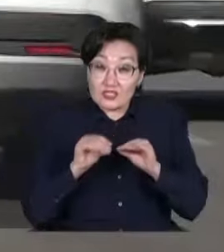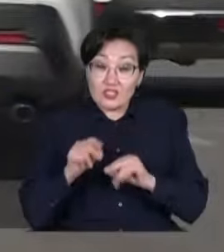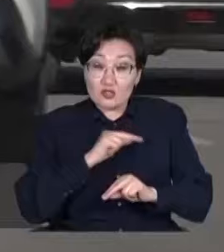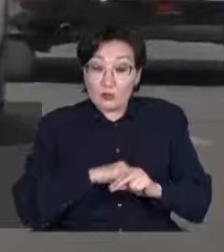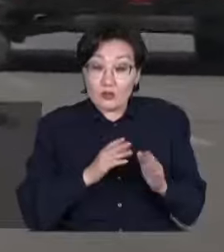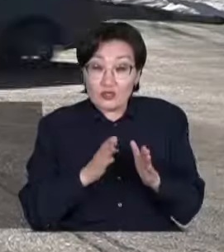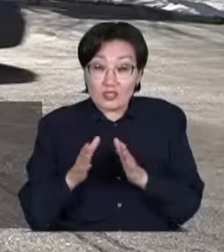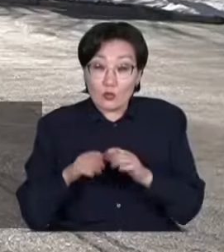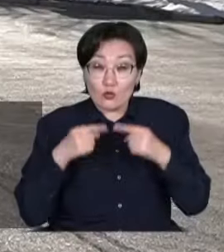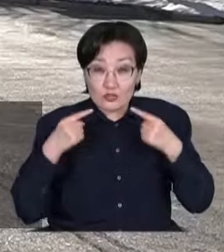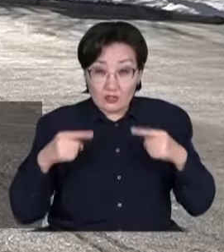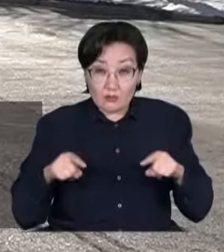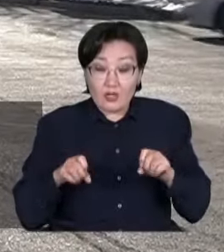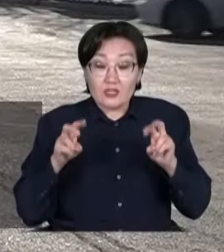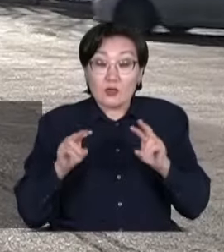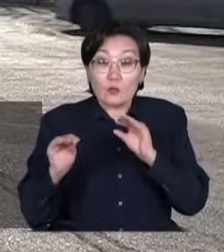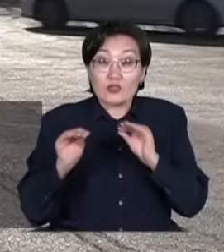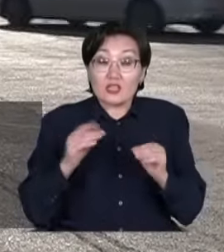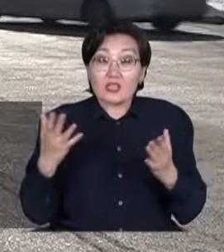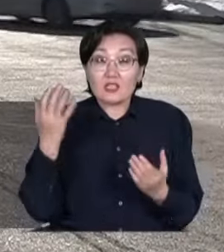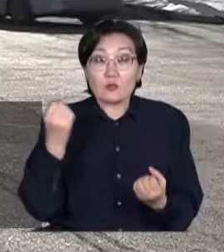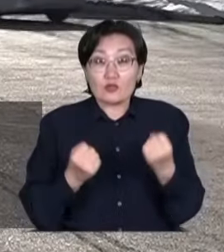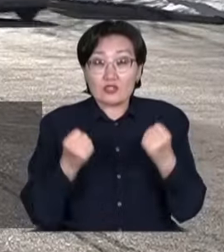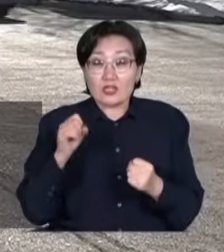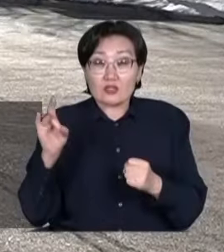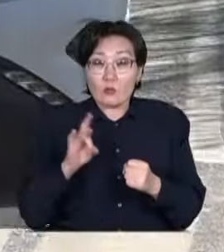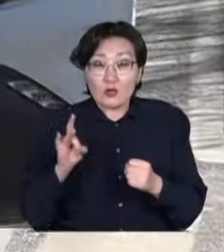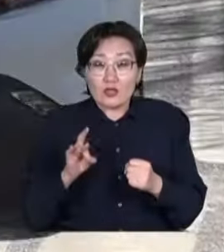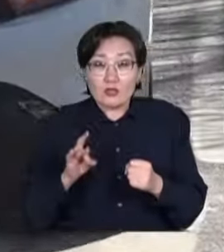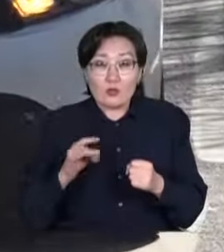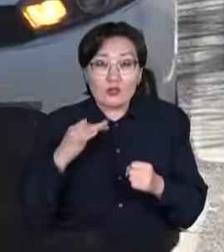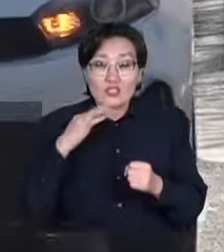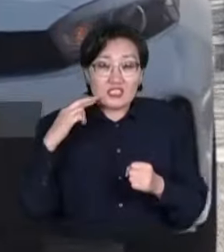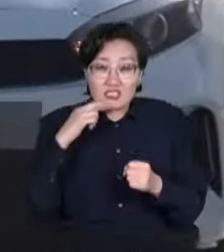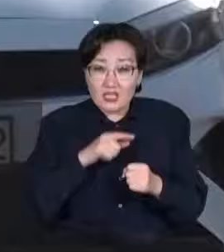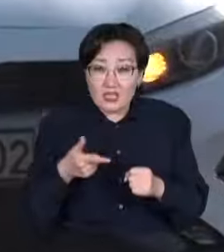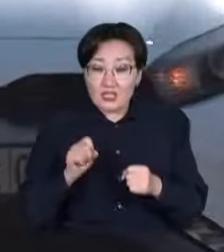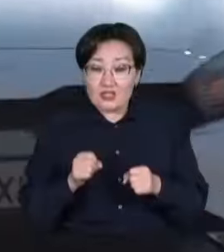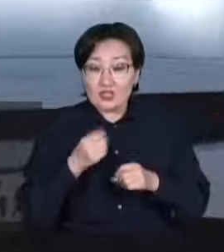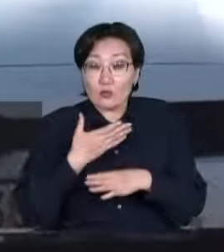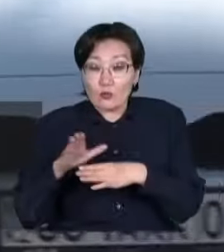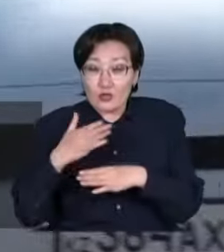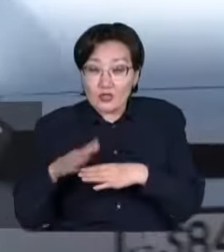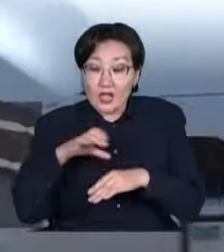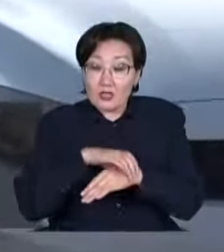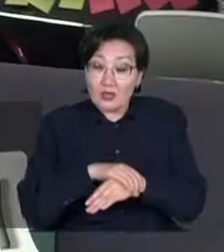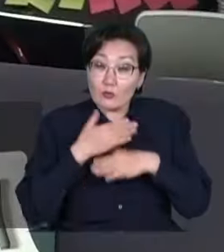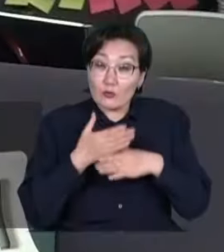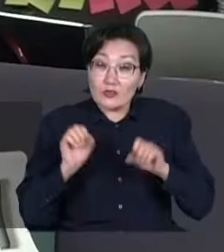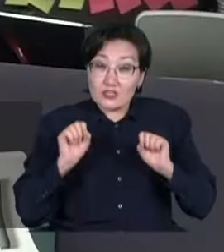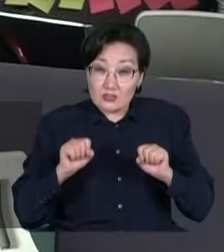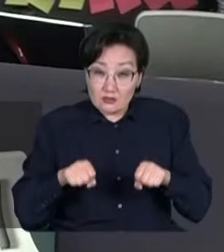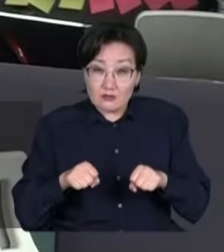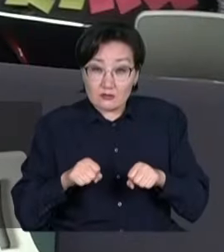істеу тәртібі өзгеше. Арнайы құрылғы дәл қай автомобильдің мөлшерден тыс зиянды газ шығарғанын анықтауға мүмкіндік береді. Как происходит